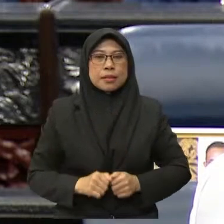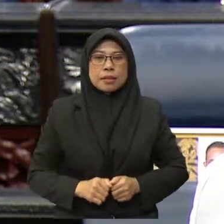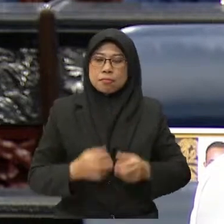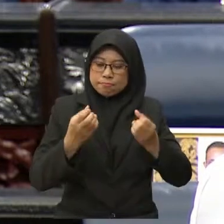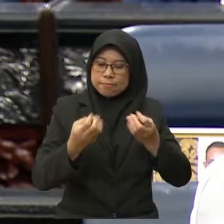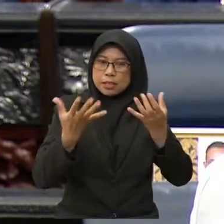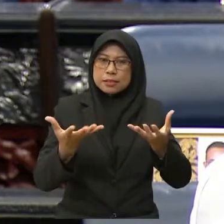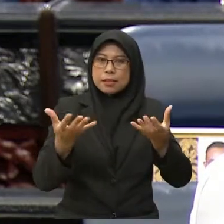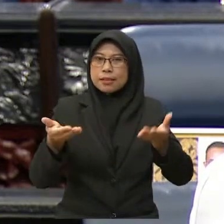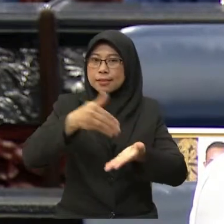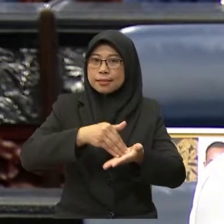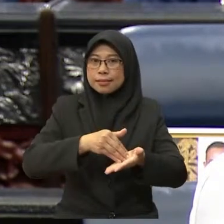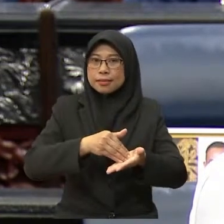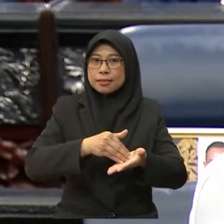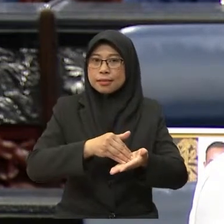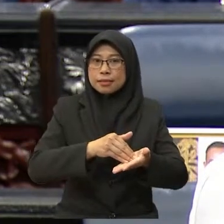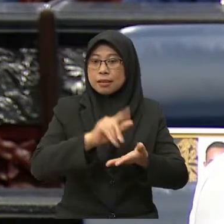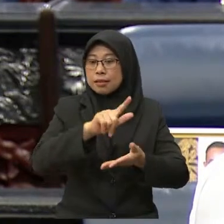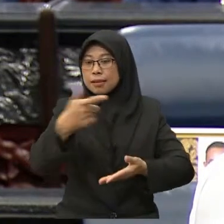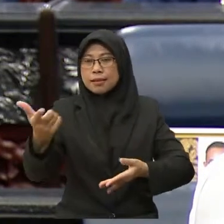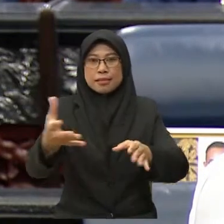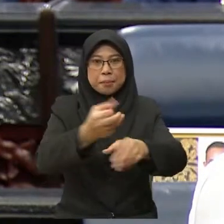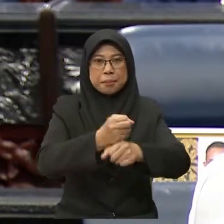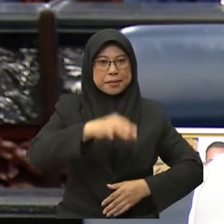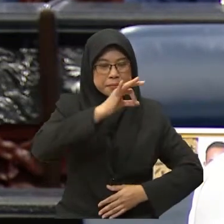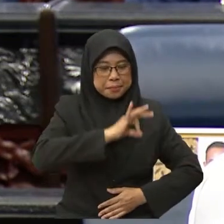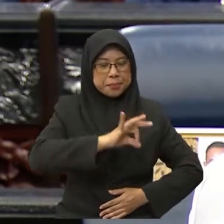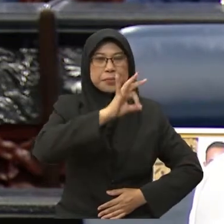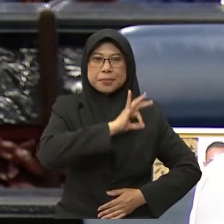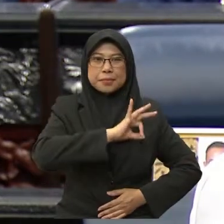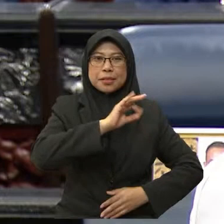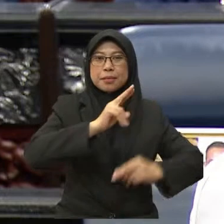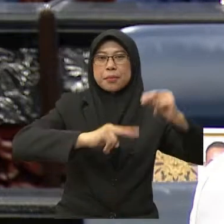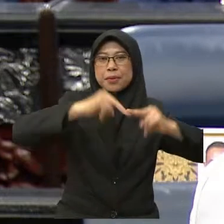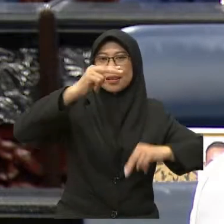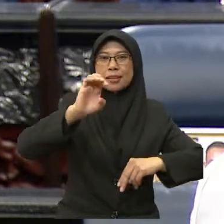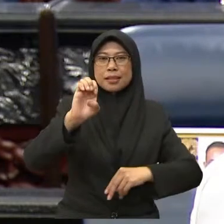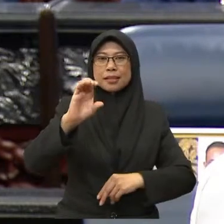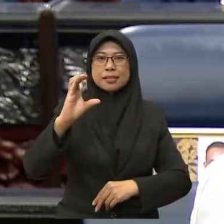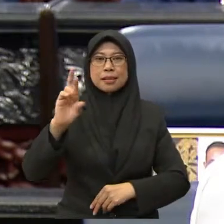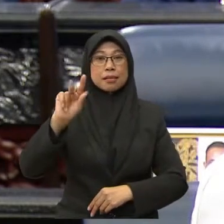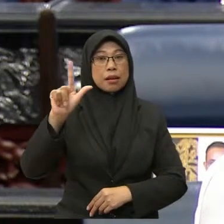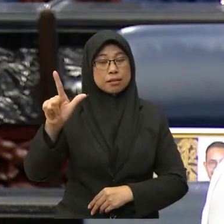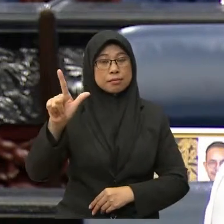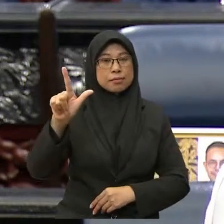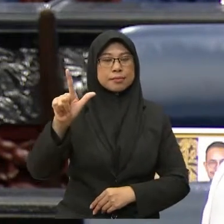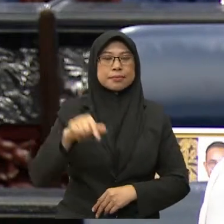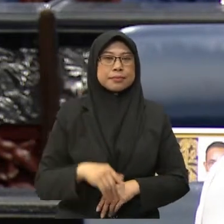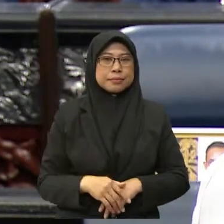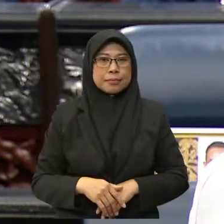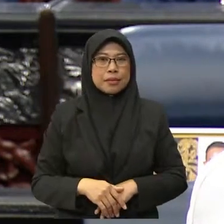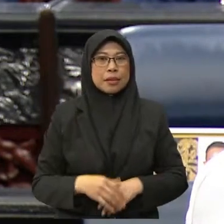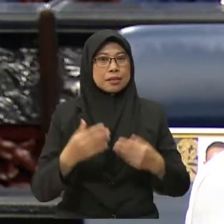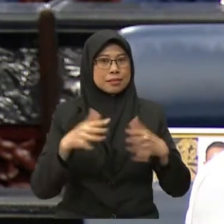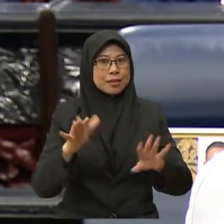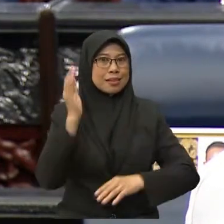banyak lagi yang lain mendapat ya limpahan daripada pembinaan ini. Sudah satunya ialah sebagaimana yang kita